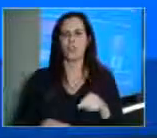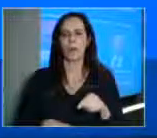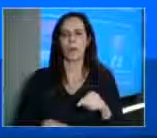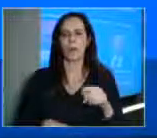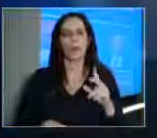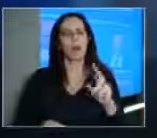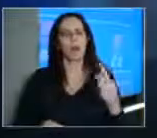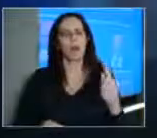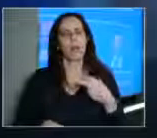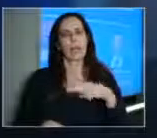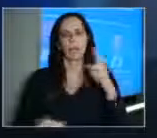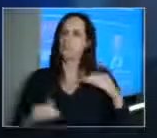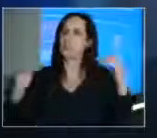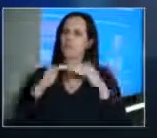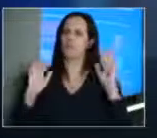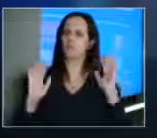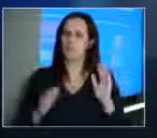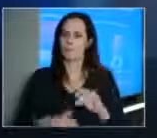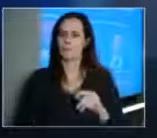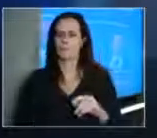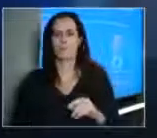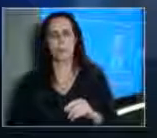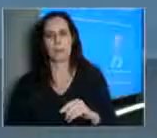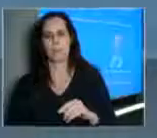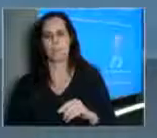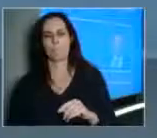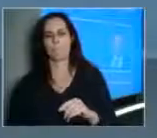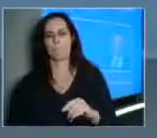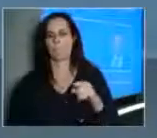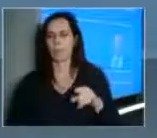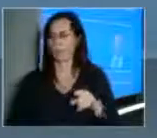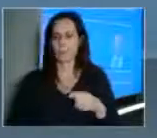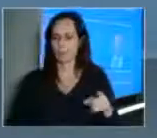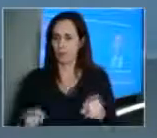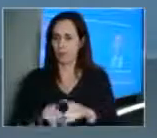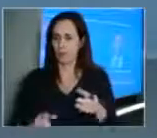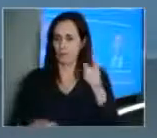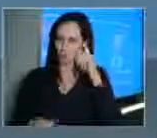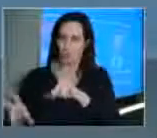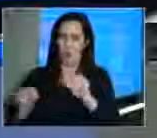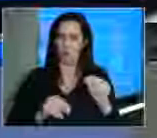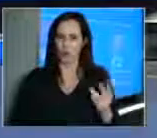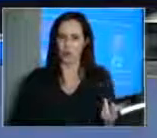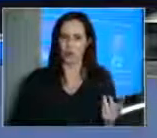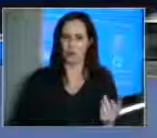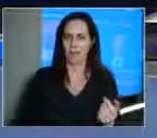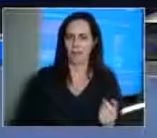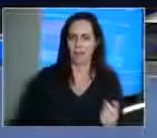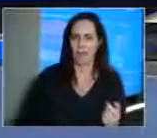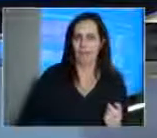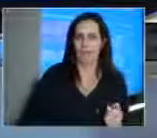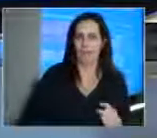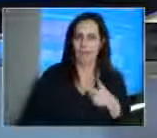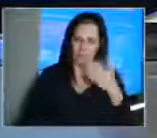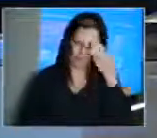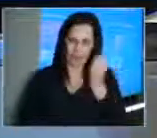מה שאני ככה חושבת על זה, אבל איפה נפגש האינטרס שלכם? אתם באותו צד, לא? אני רוצה לומר דווקא, כי אני מגיע מהאינטרס שאני מכיר גם